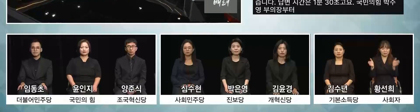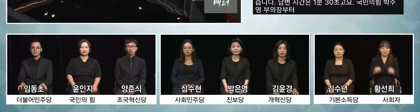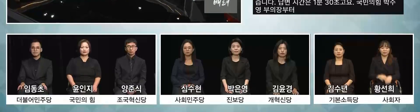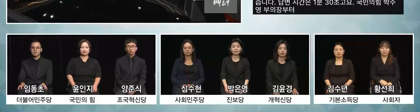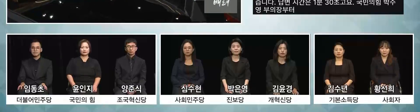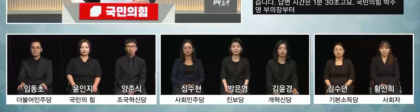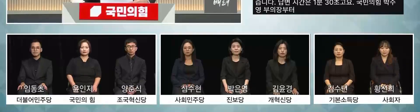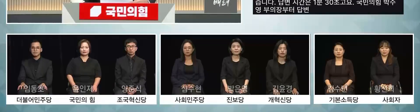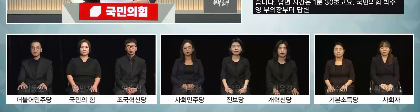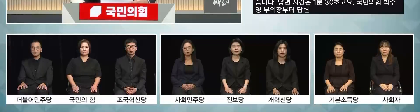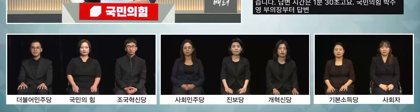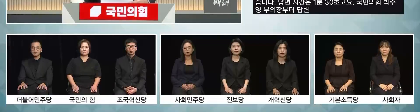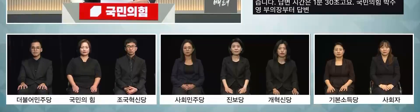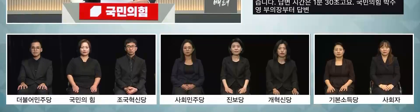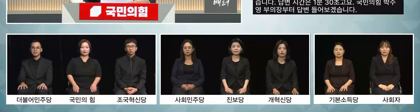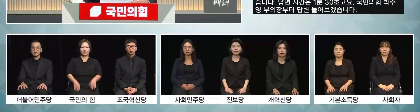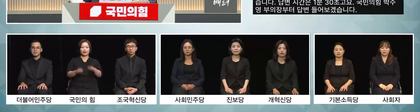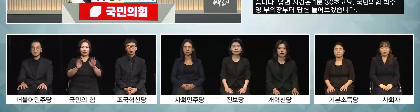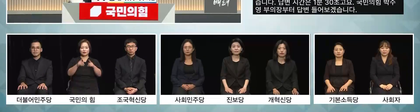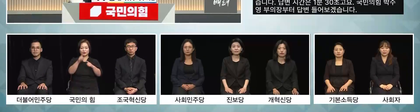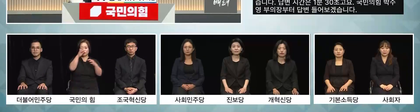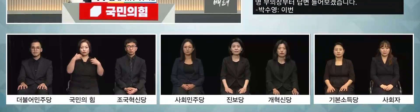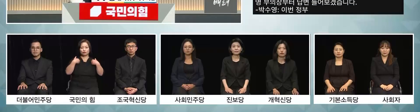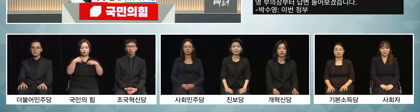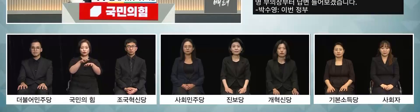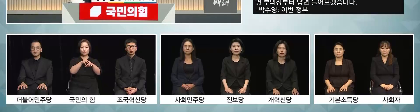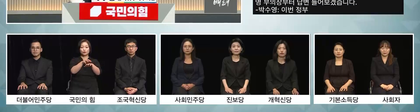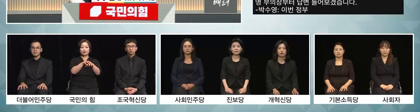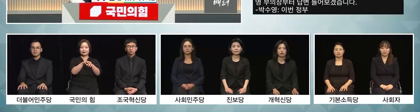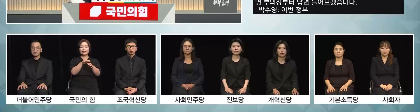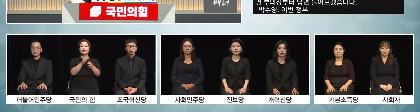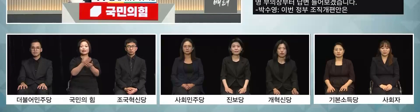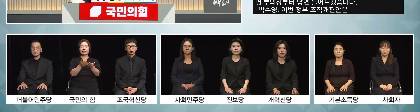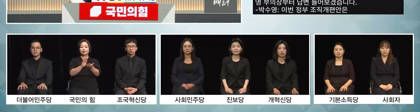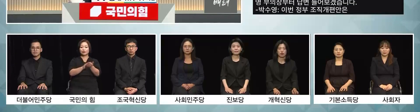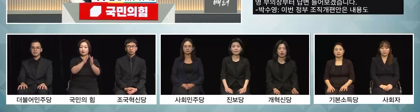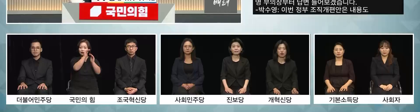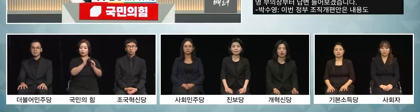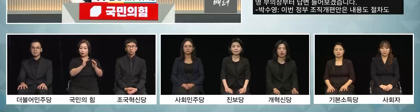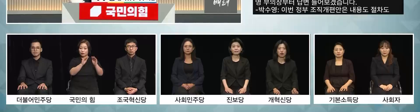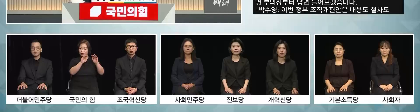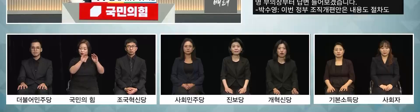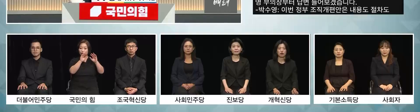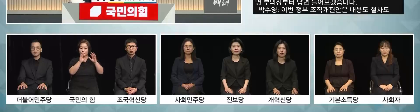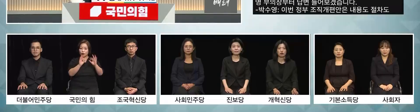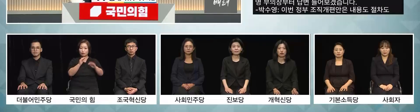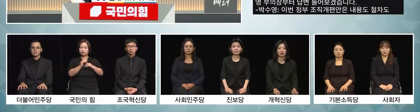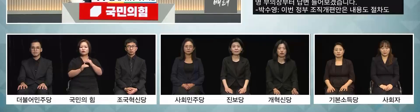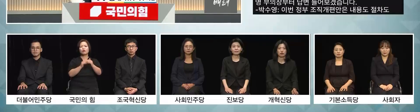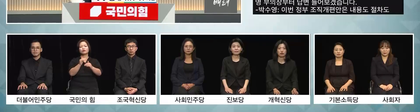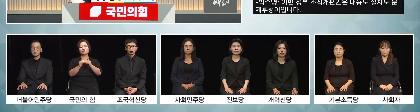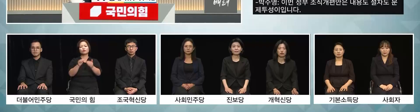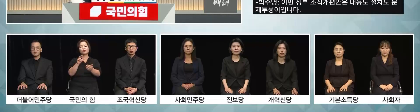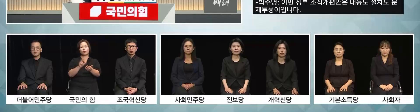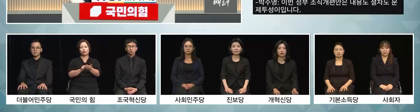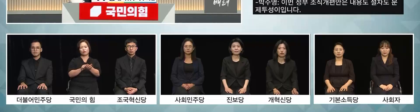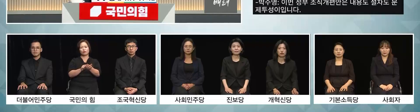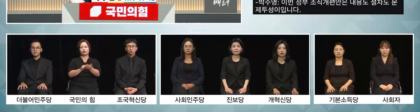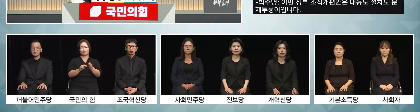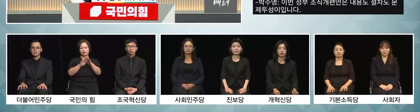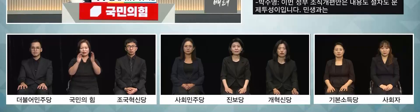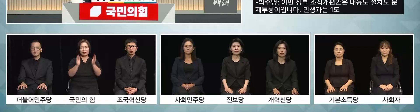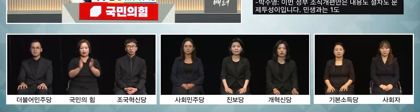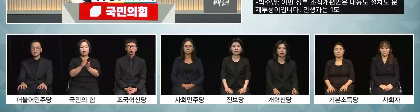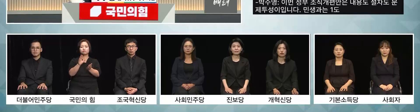들어보겠습니다. 네, 이번 정부 조직 개편안은 내용도 절차도 문제투성이입니다. 민생과는 1도 상관이